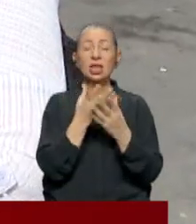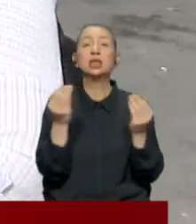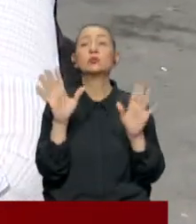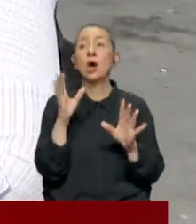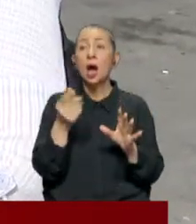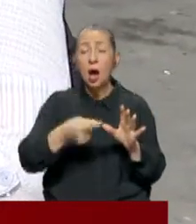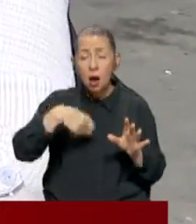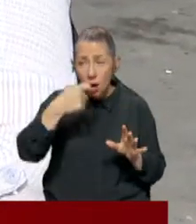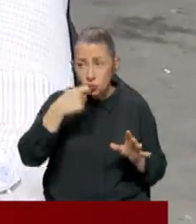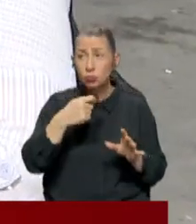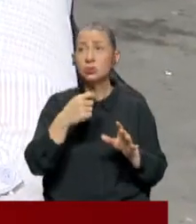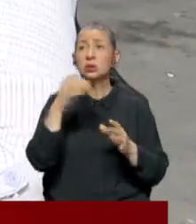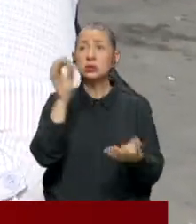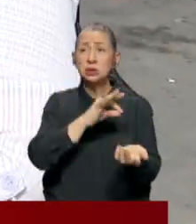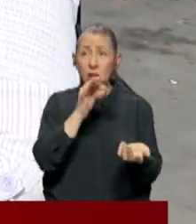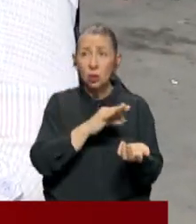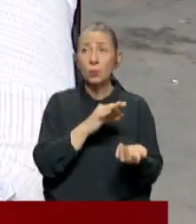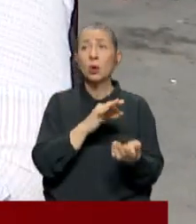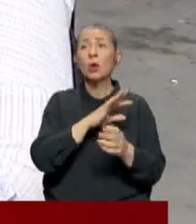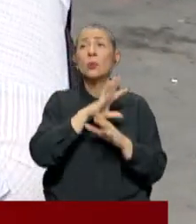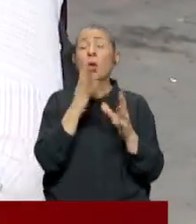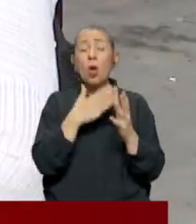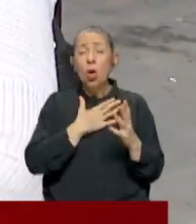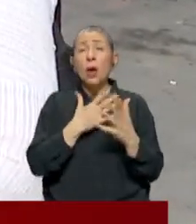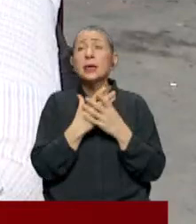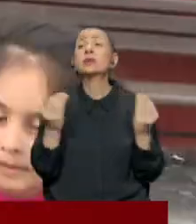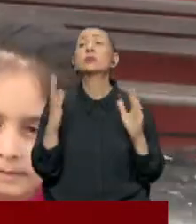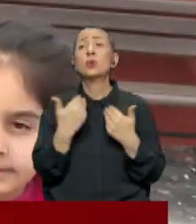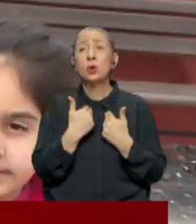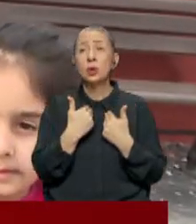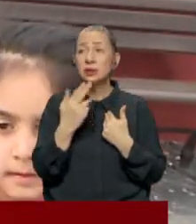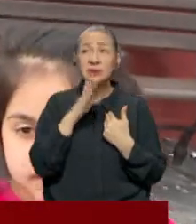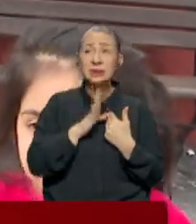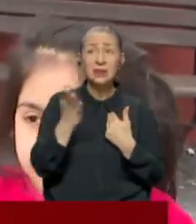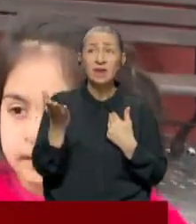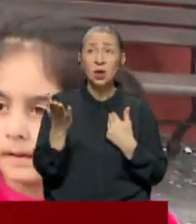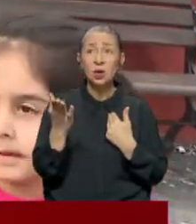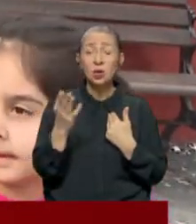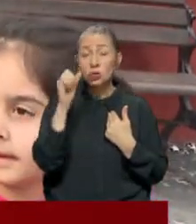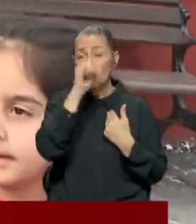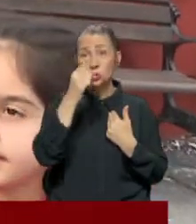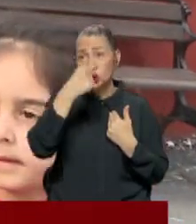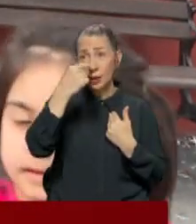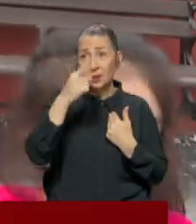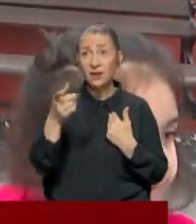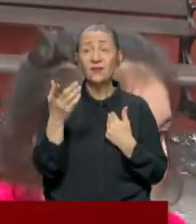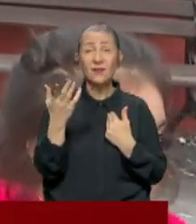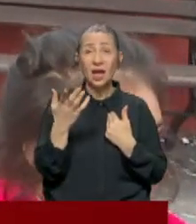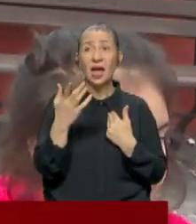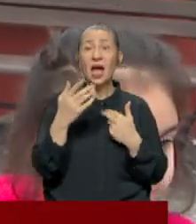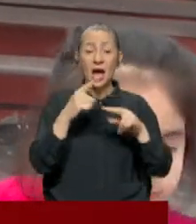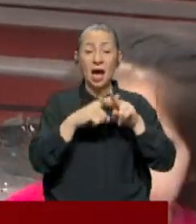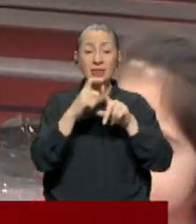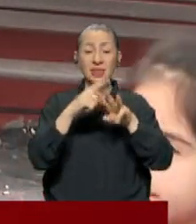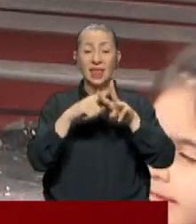geçmiyor. Antibiyotik kullanıyorum, serum alıyorum. Bir türlü hiçbir şekilde geçmiyor. Neyi var kızınızın? Domuz gribi ve